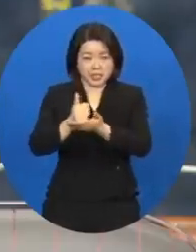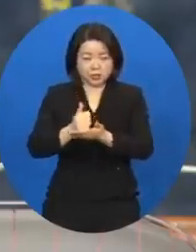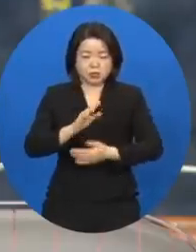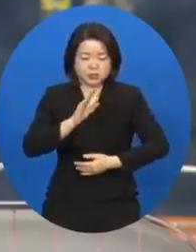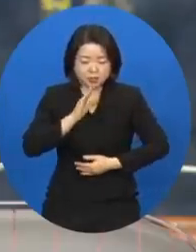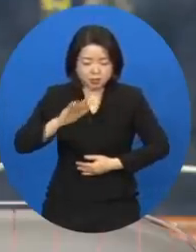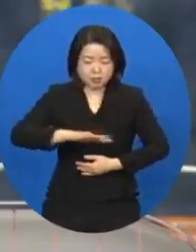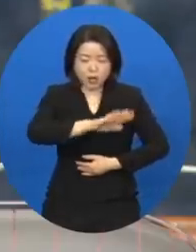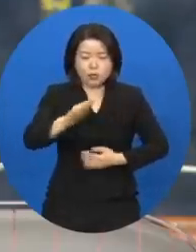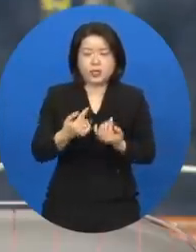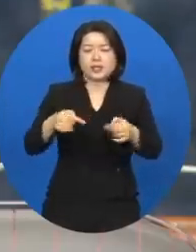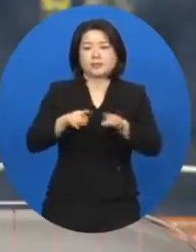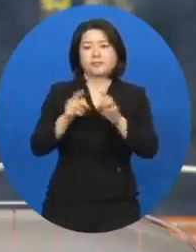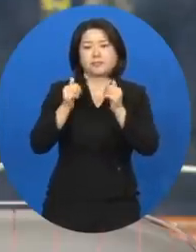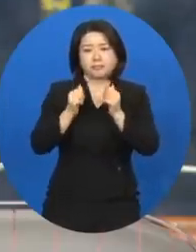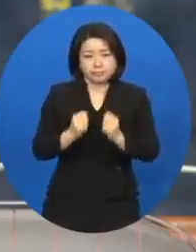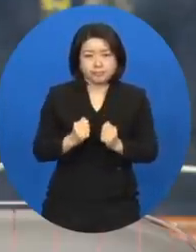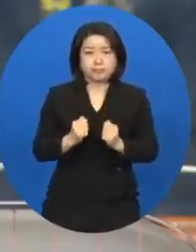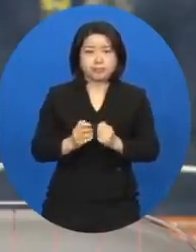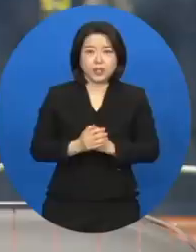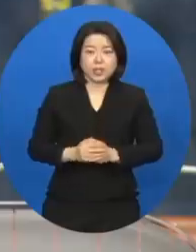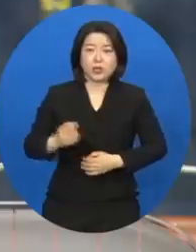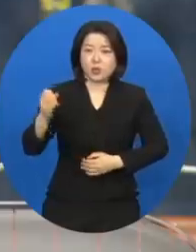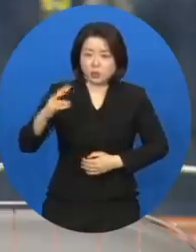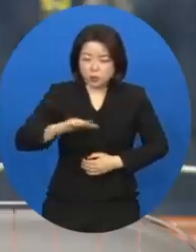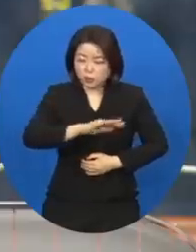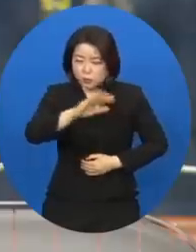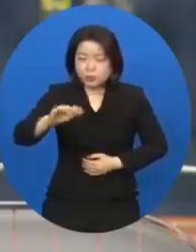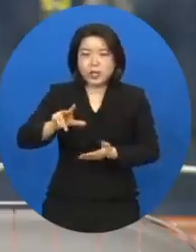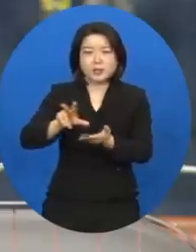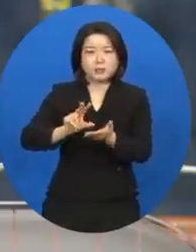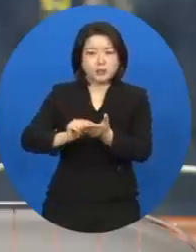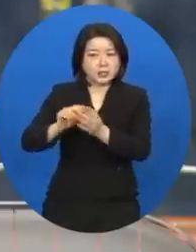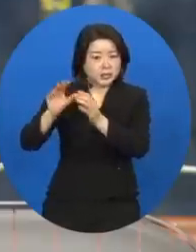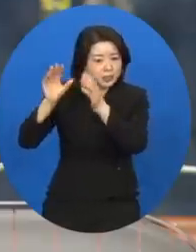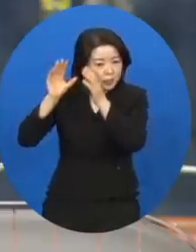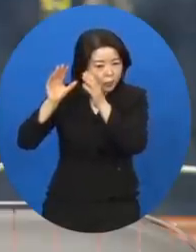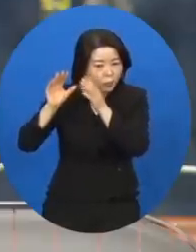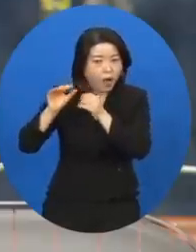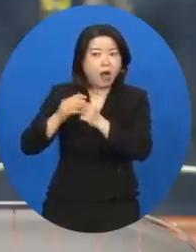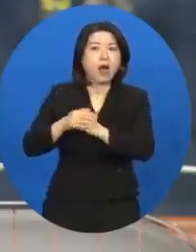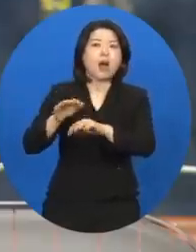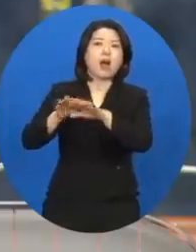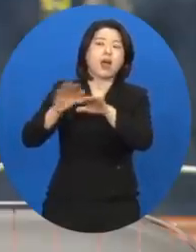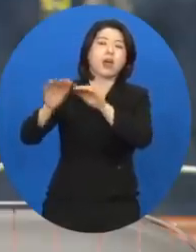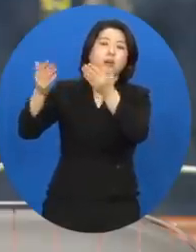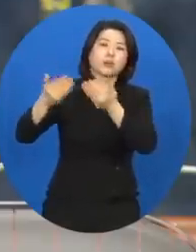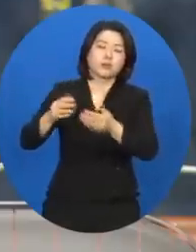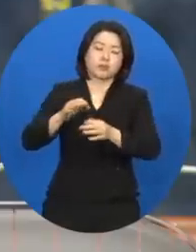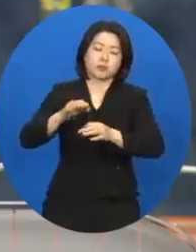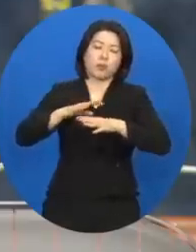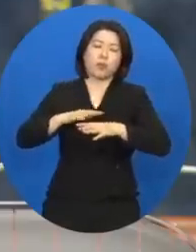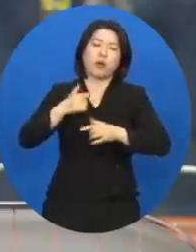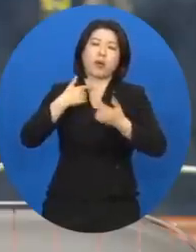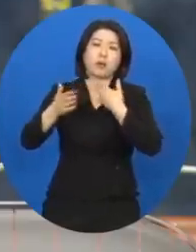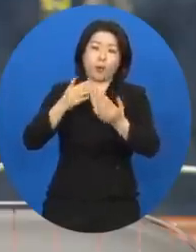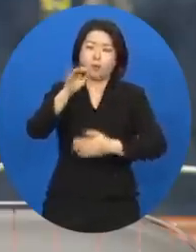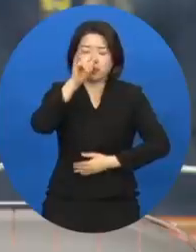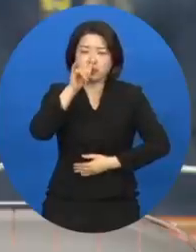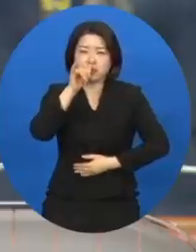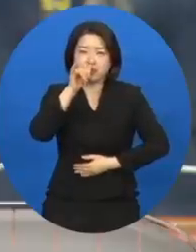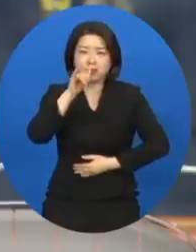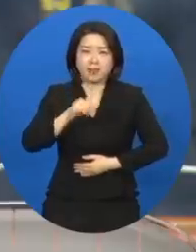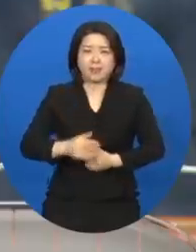함께 계시고 우리의 문제를 들으시고 해결해 주셨다는 놀라운 체험을 했다는 겁니다.